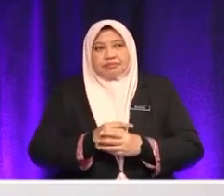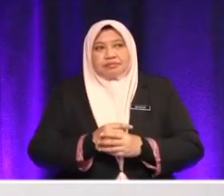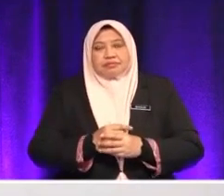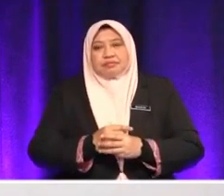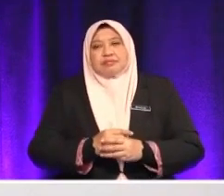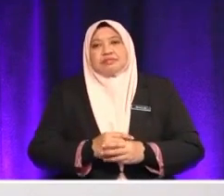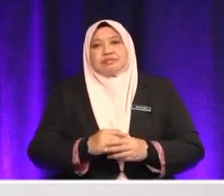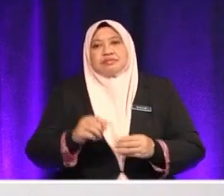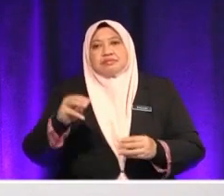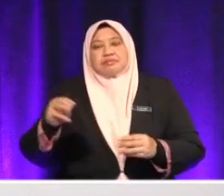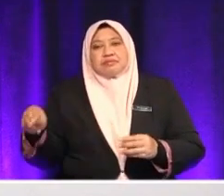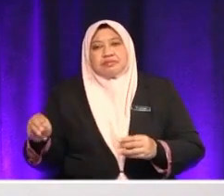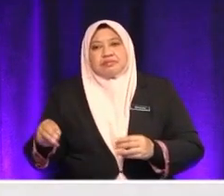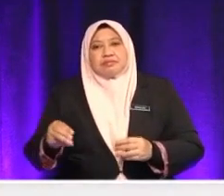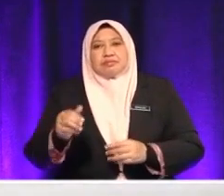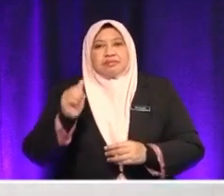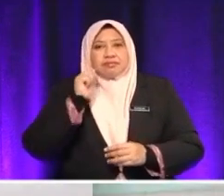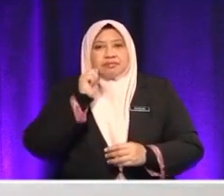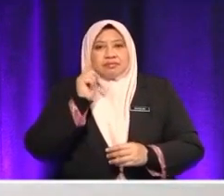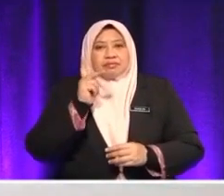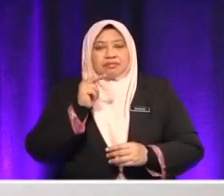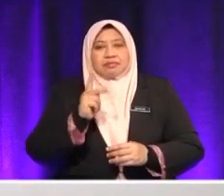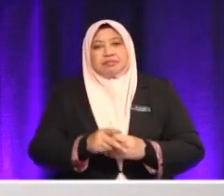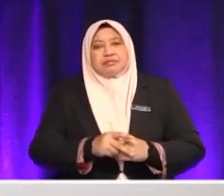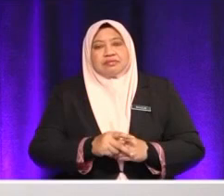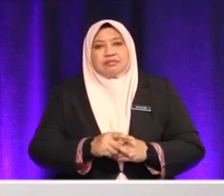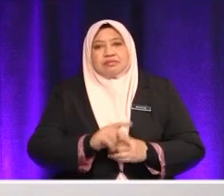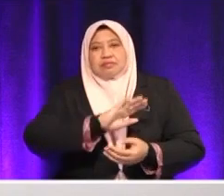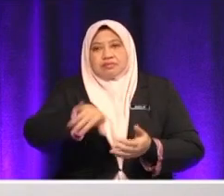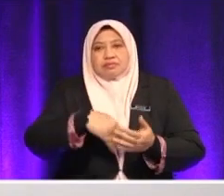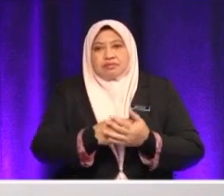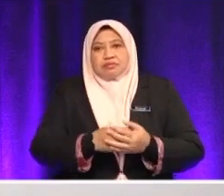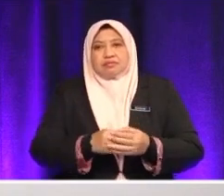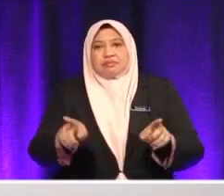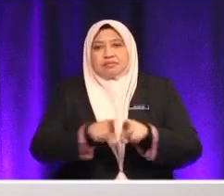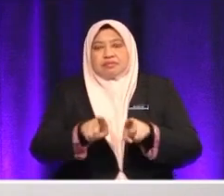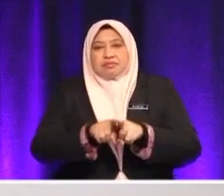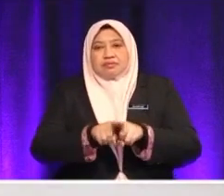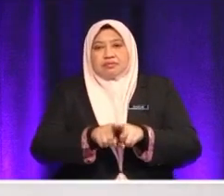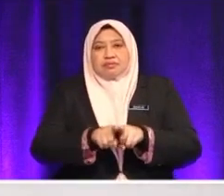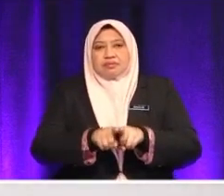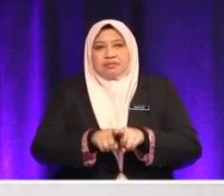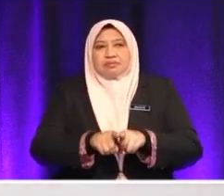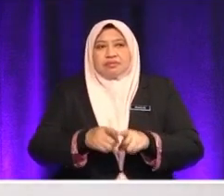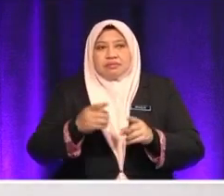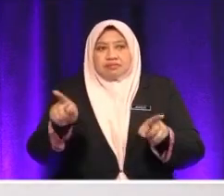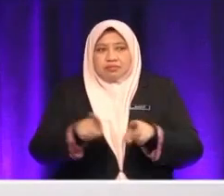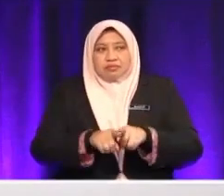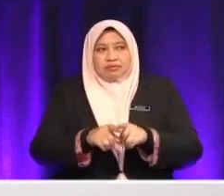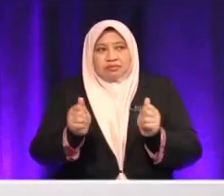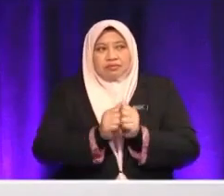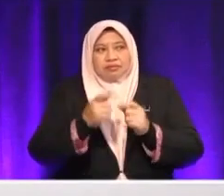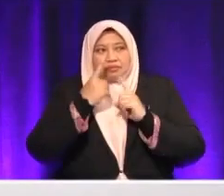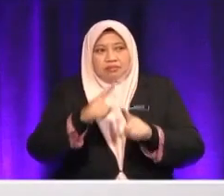murid pertama saya adalah Aqila Oke dan semua nilainya adalah sama dan samud seperti Hani jadi